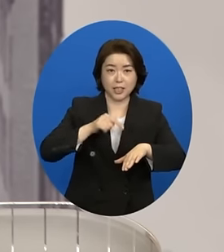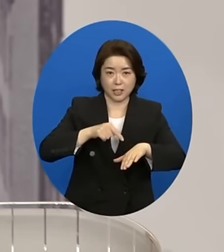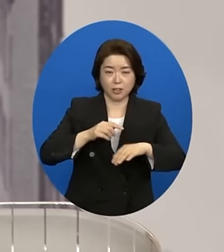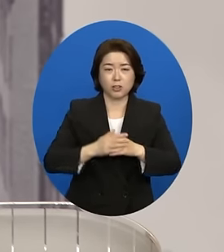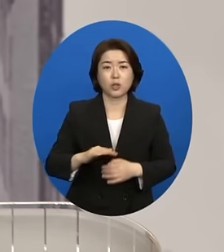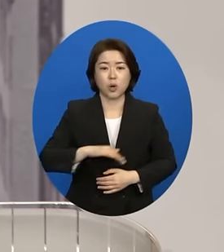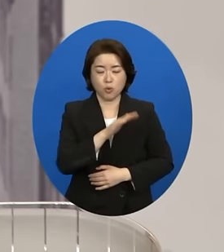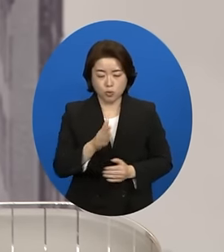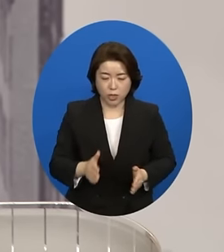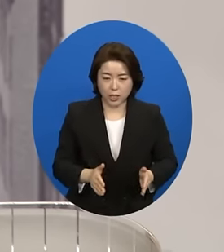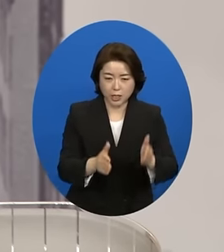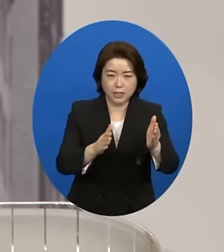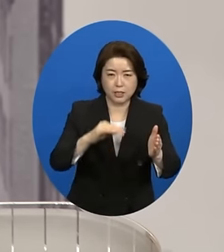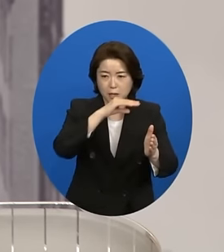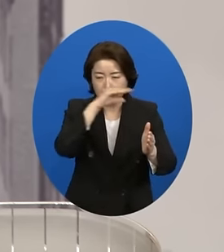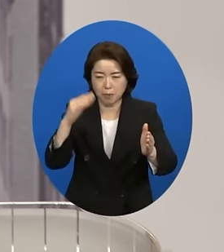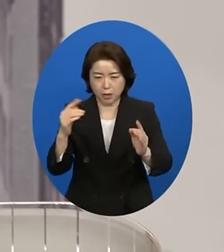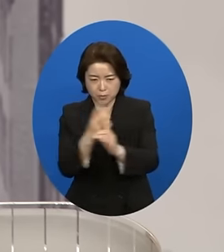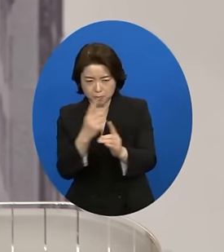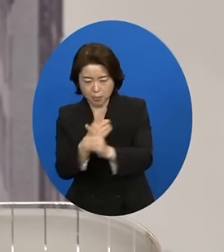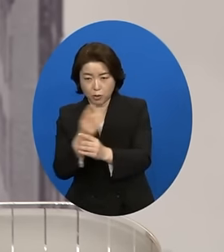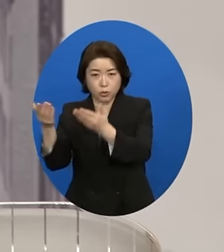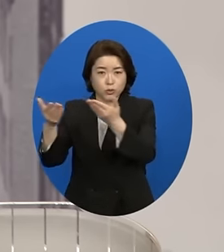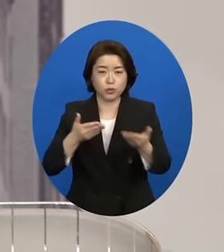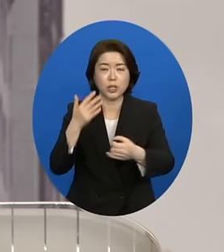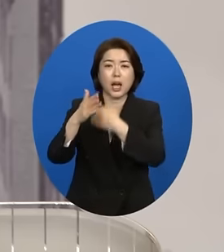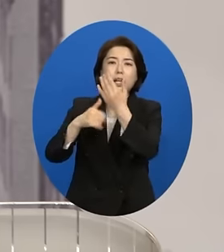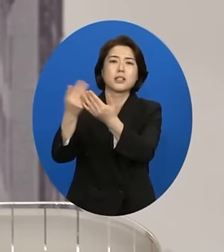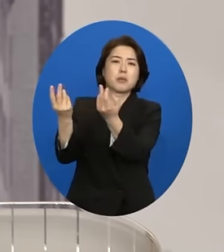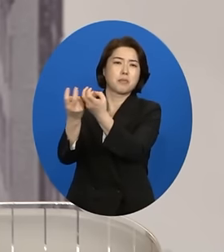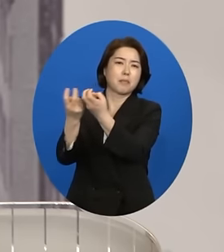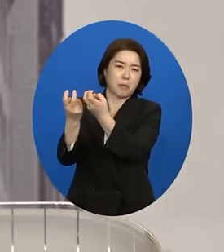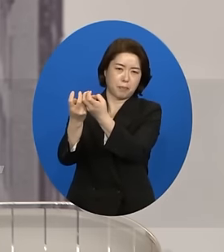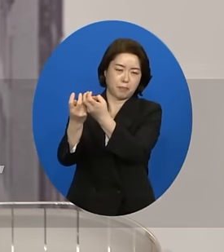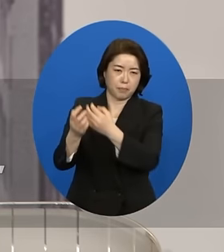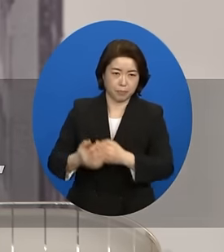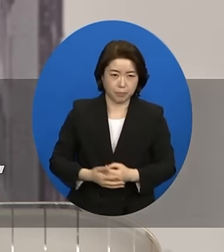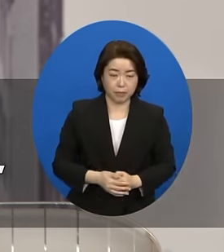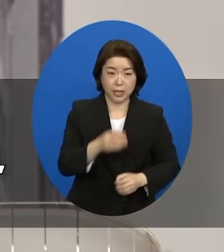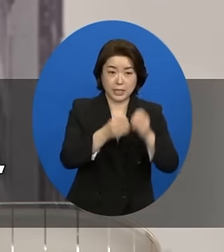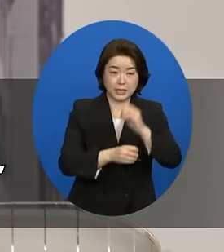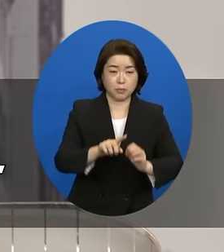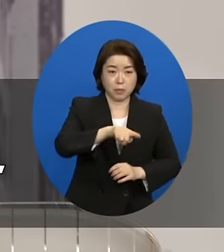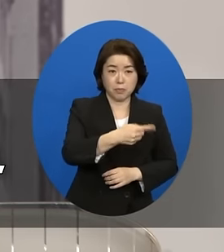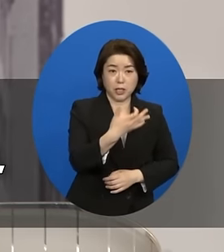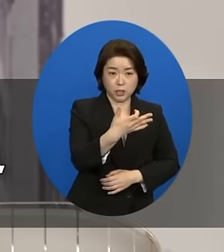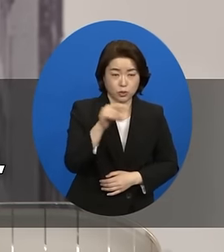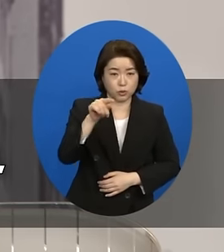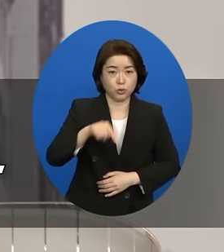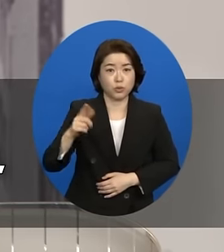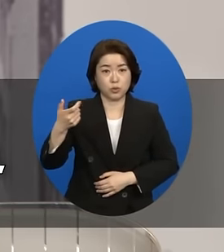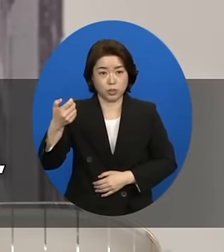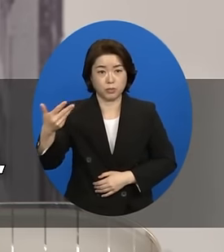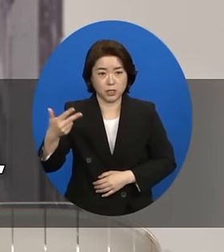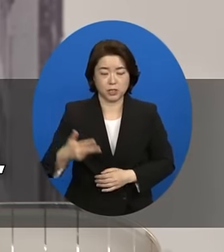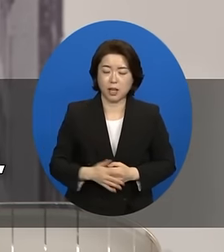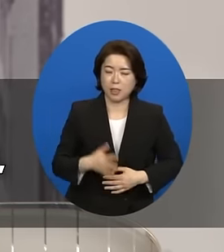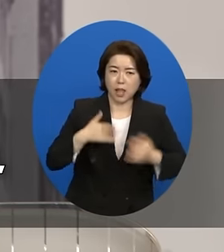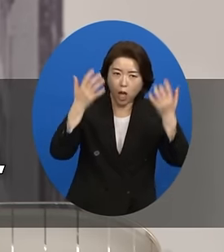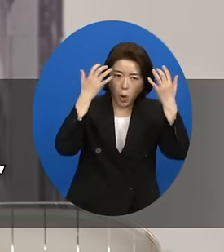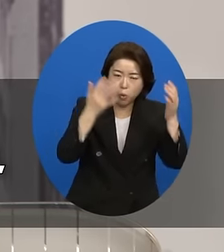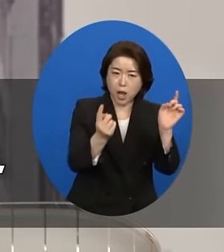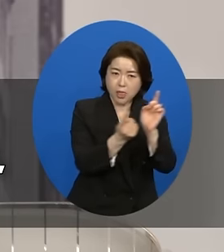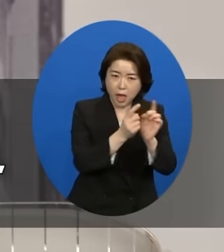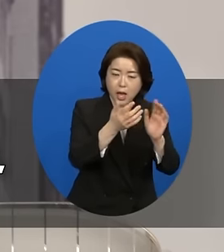길을 바로잡는 하나님의 수단이 됩니다. 시편 119편 67절에 내가 고난을 당하기 전까지는 잘못된 길을